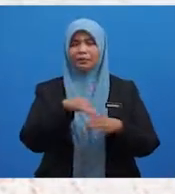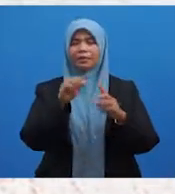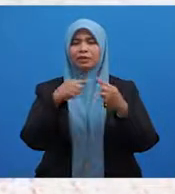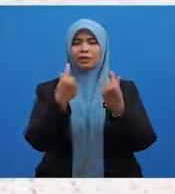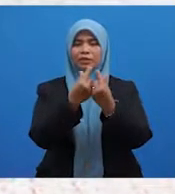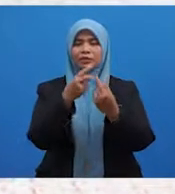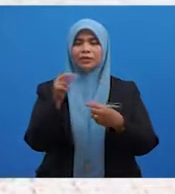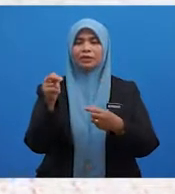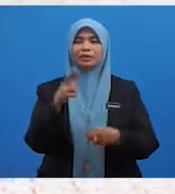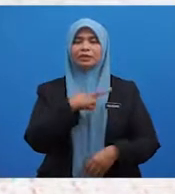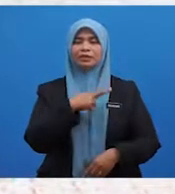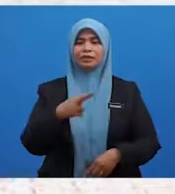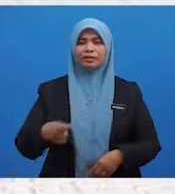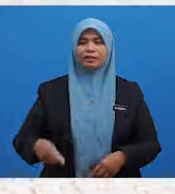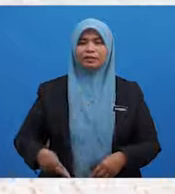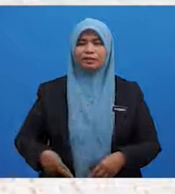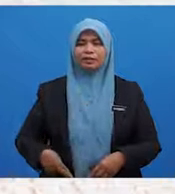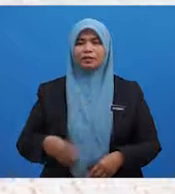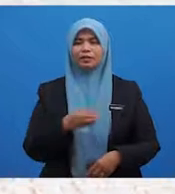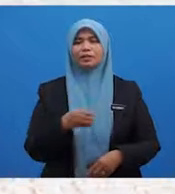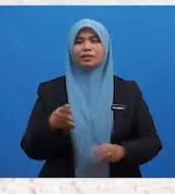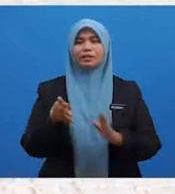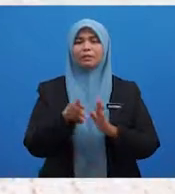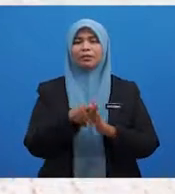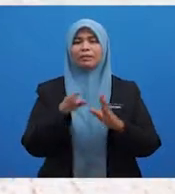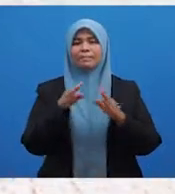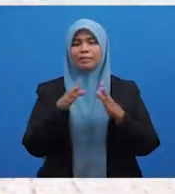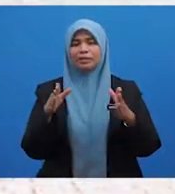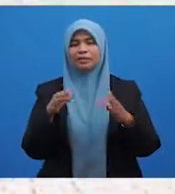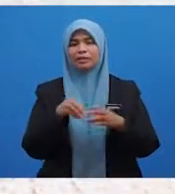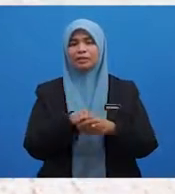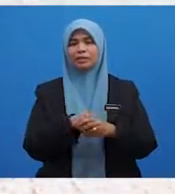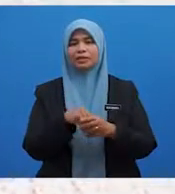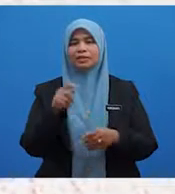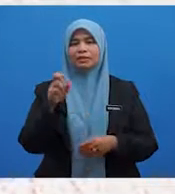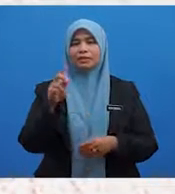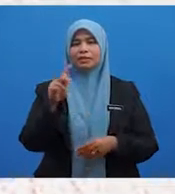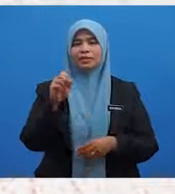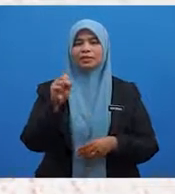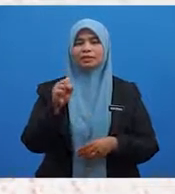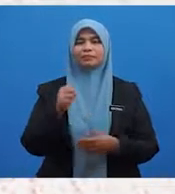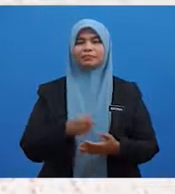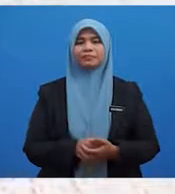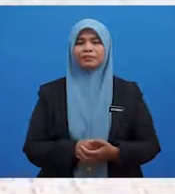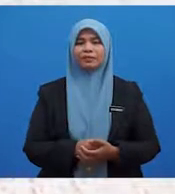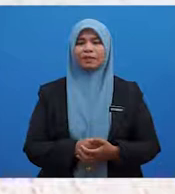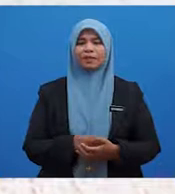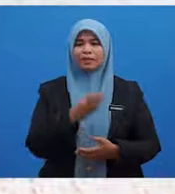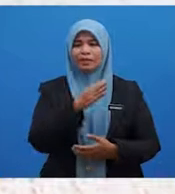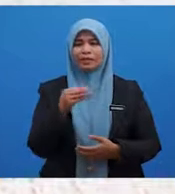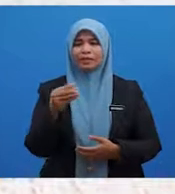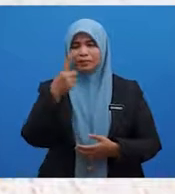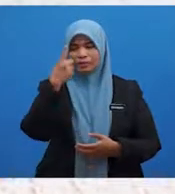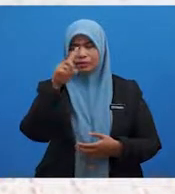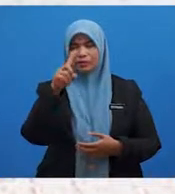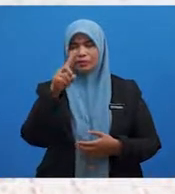golongan raja dan pembesar dalam teks Sulalatus Salatin. Manakala